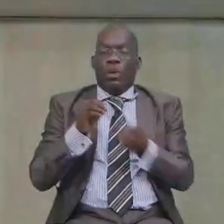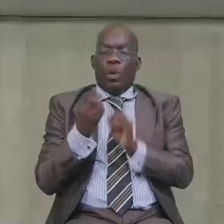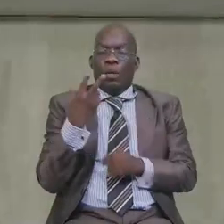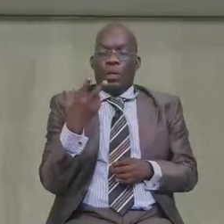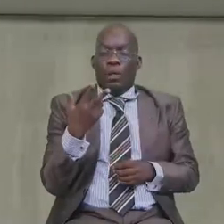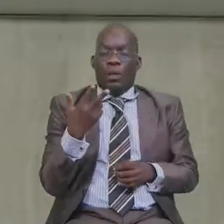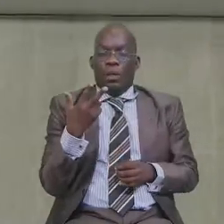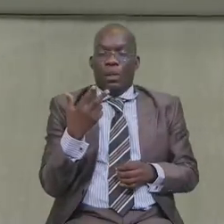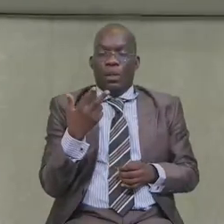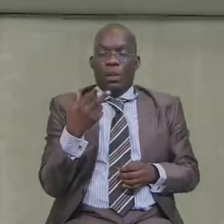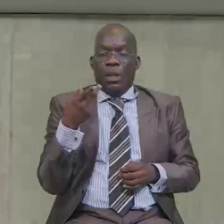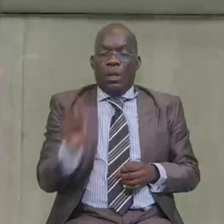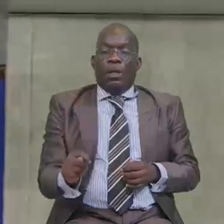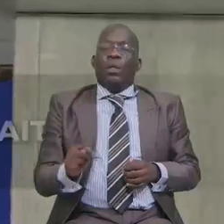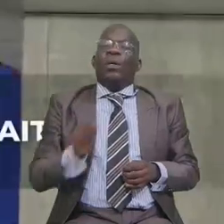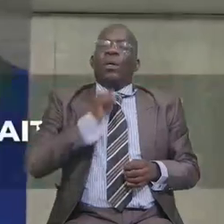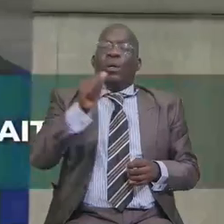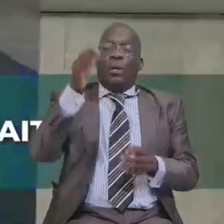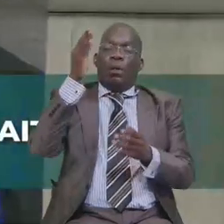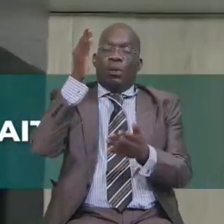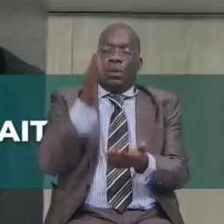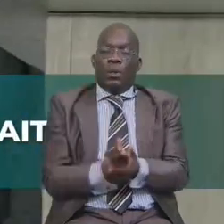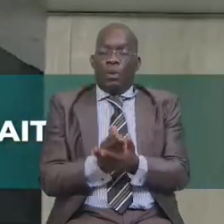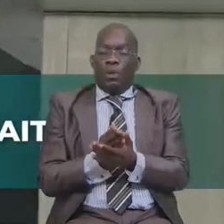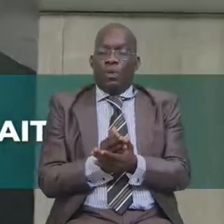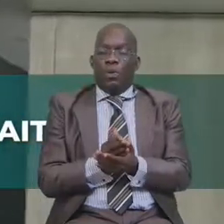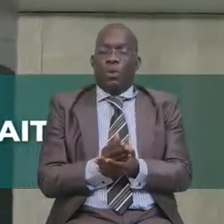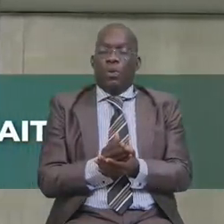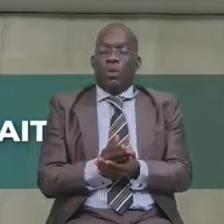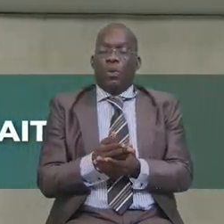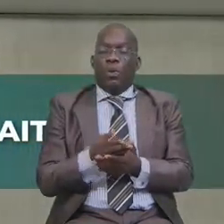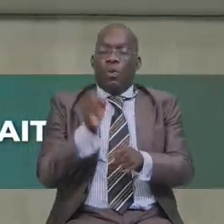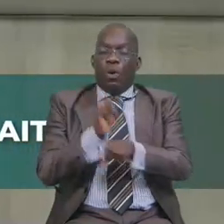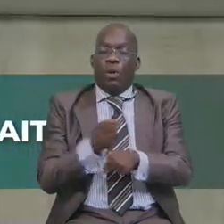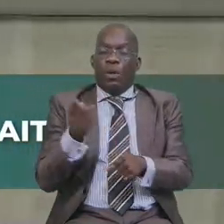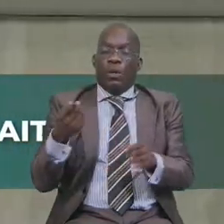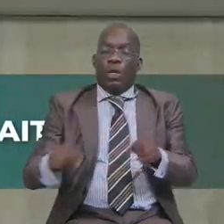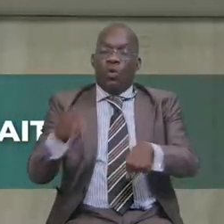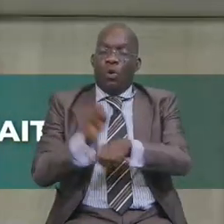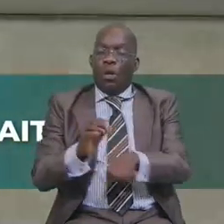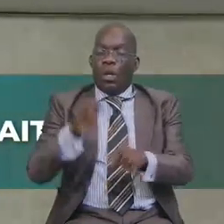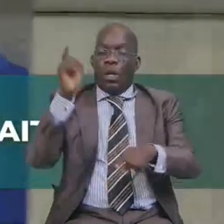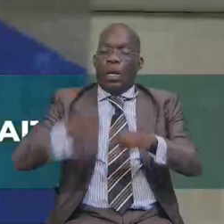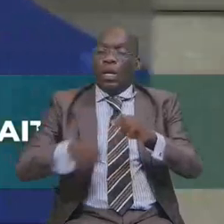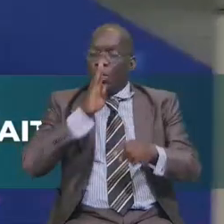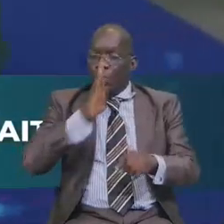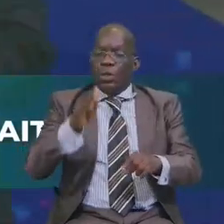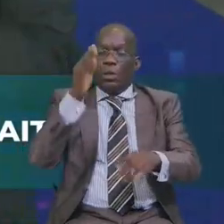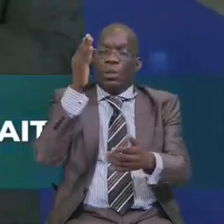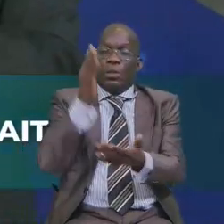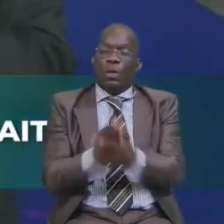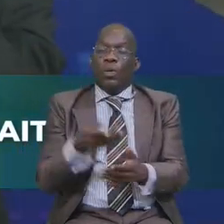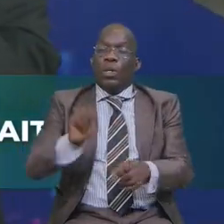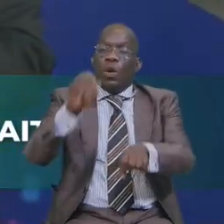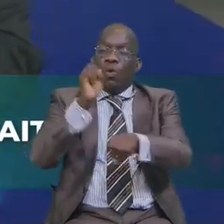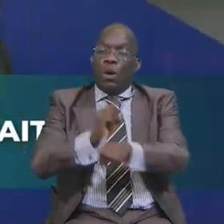élément, la commission imparable. Cette commission est imparable. Cette commission est